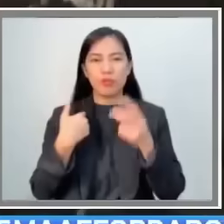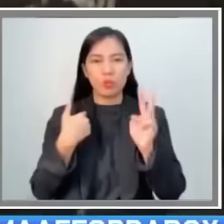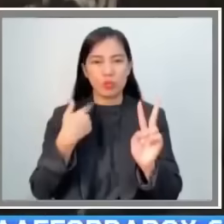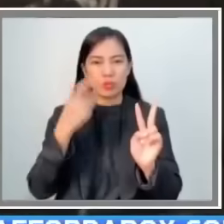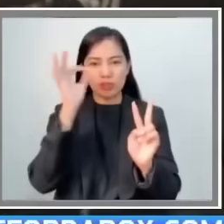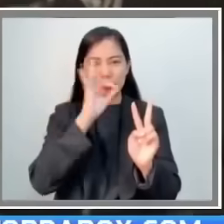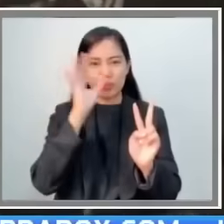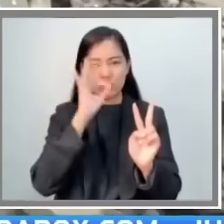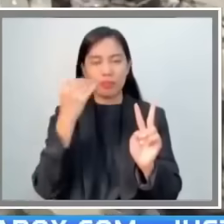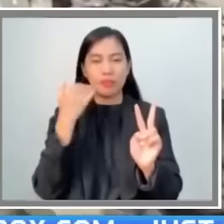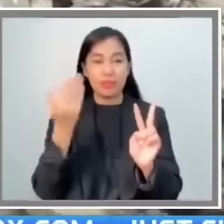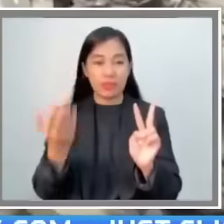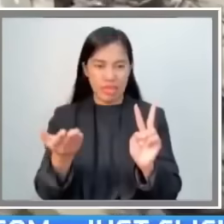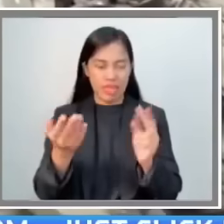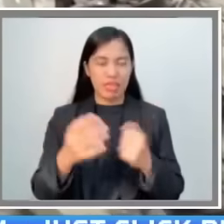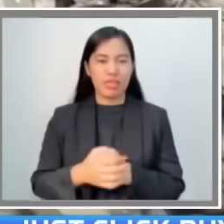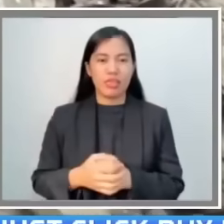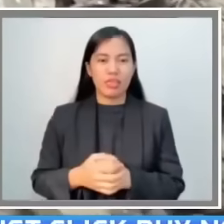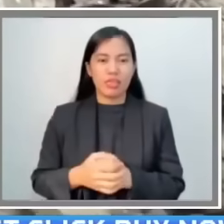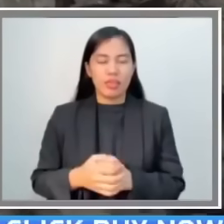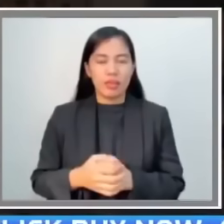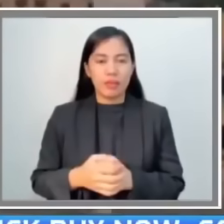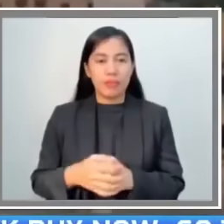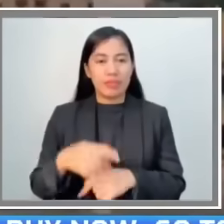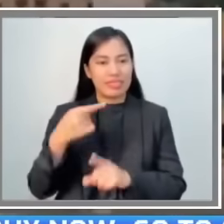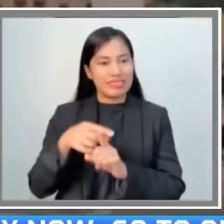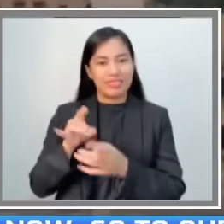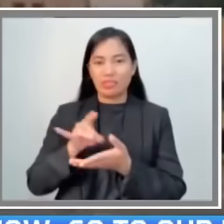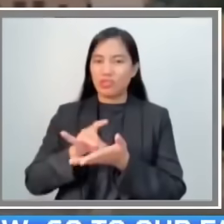yan ng kanilang pagkondina sa karahasang nangyari roon.